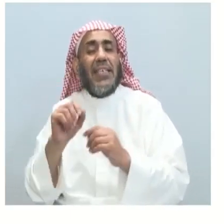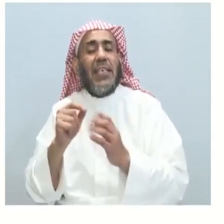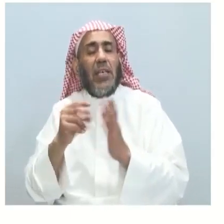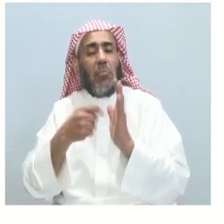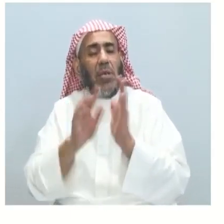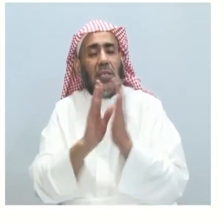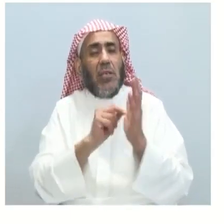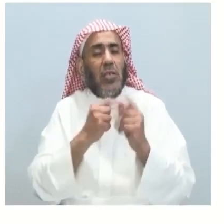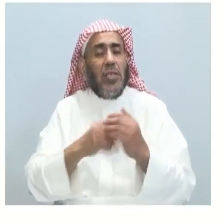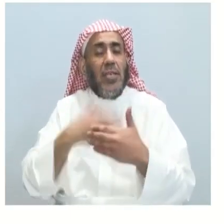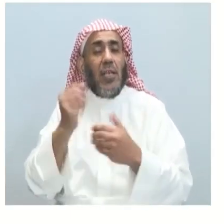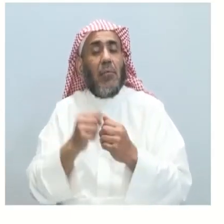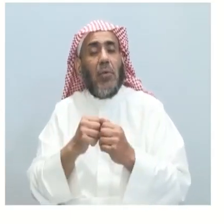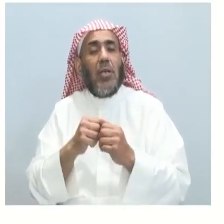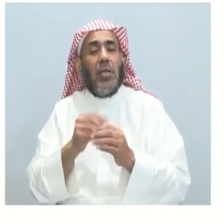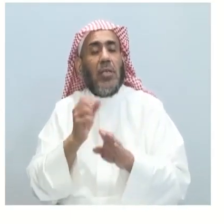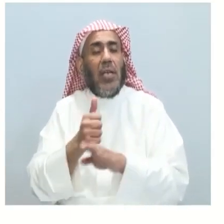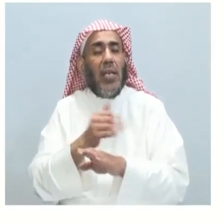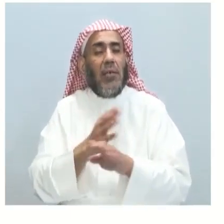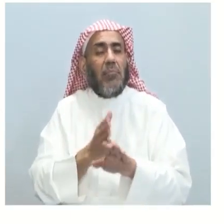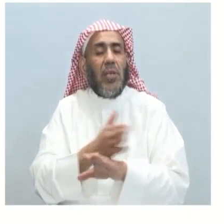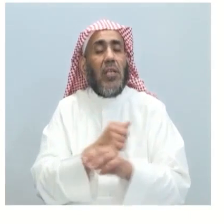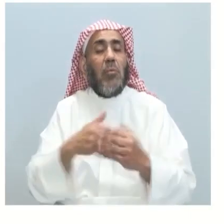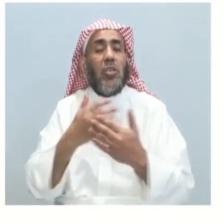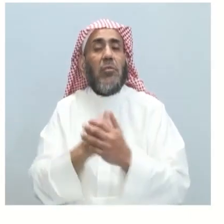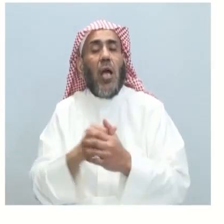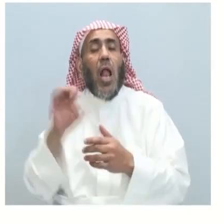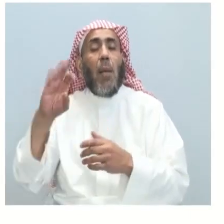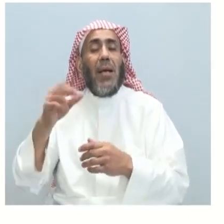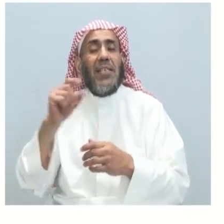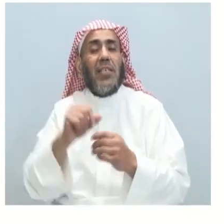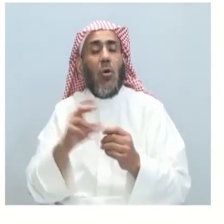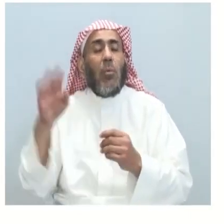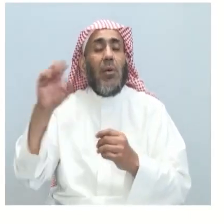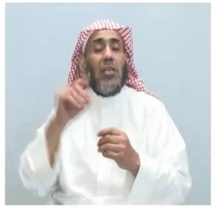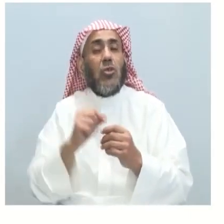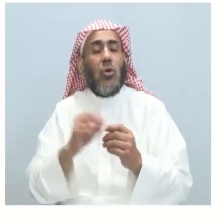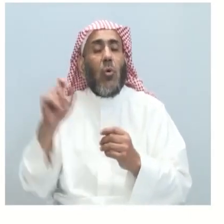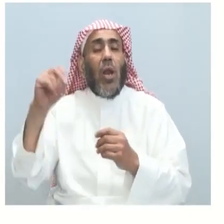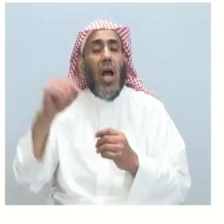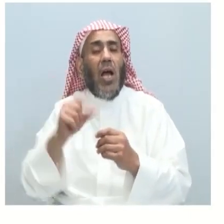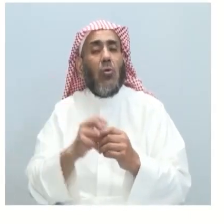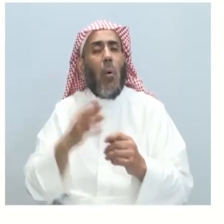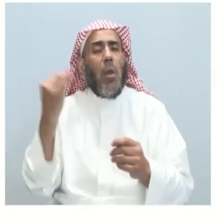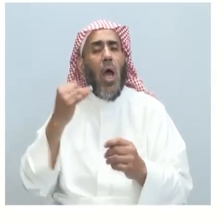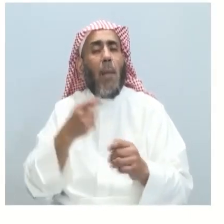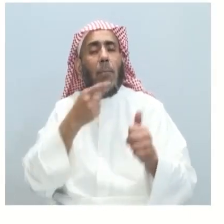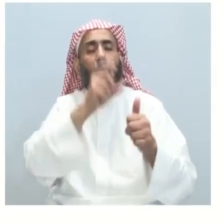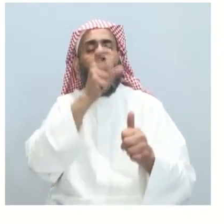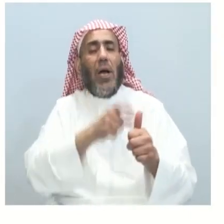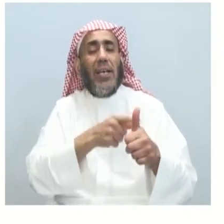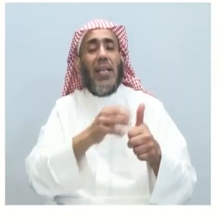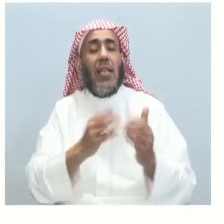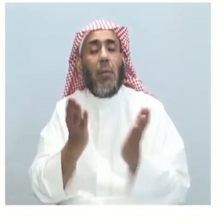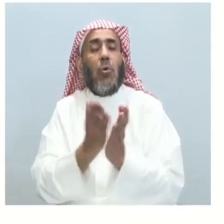الديوان اول المازني الذي صدر على طريقتهم الجديده اذا المازني وعبد الرحمن الشكري والعقاد هم من اهم رواد هذه